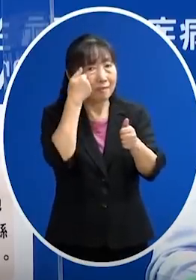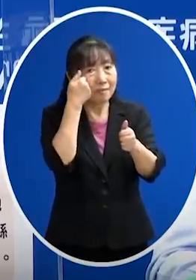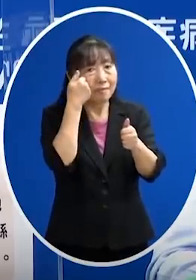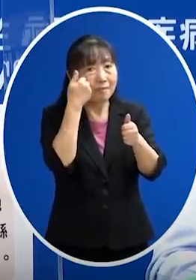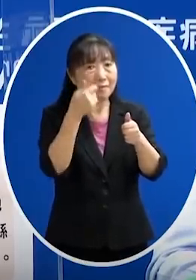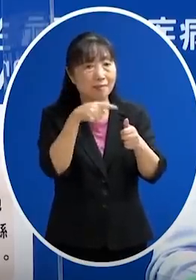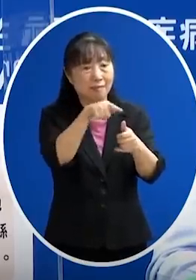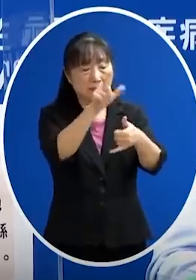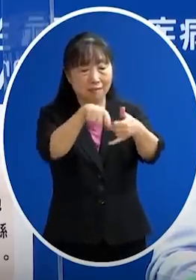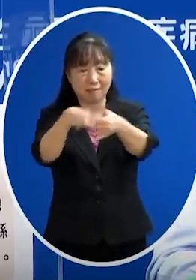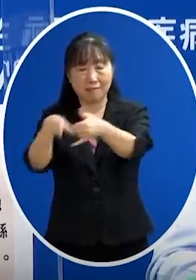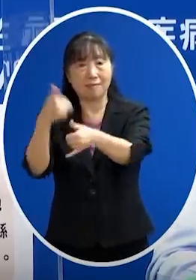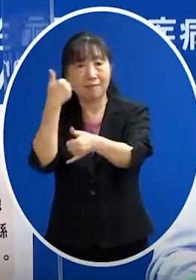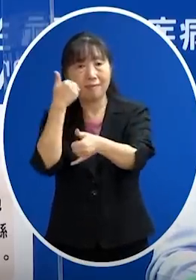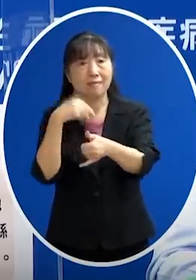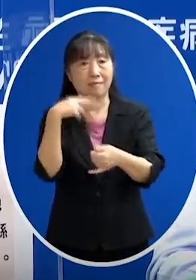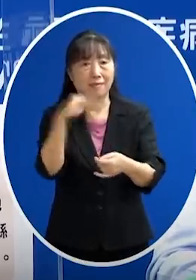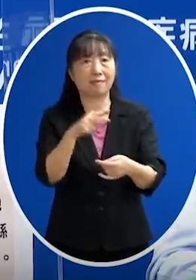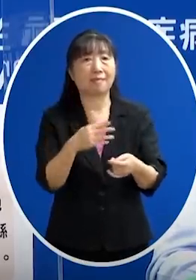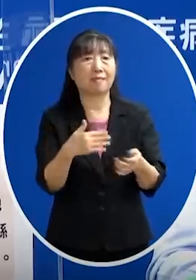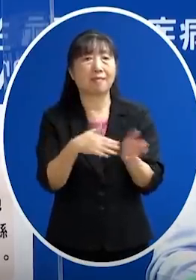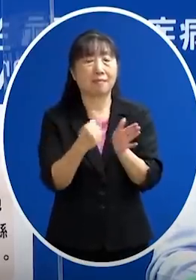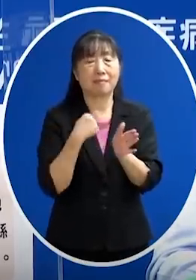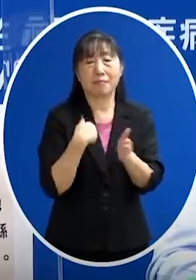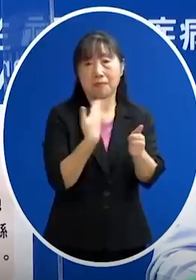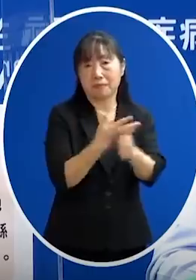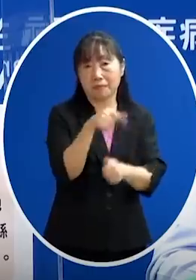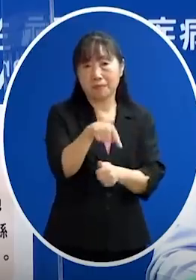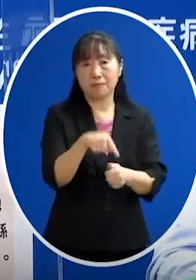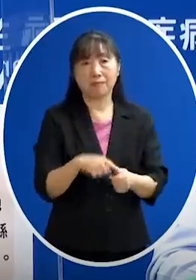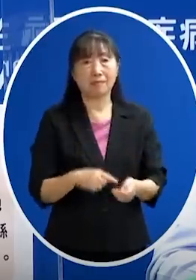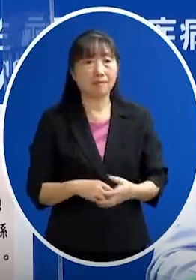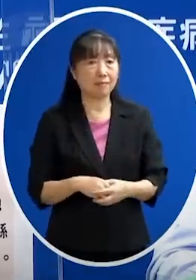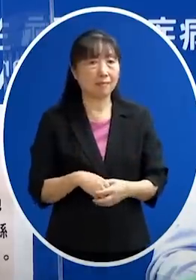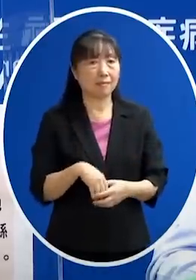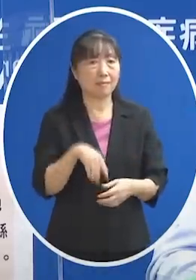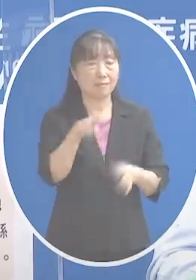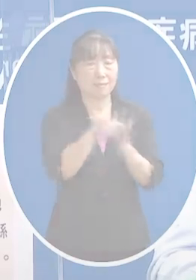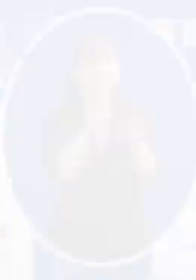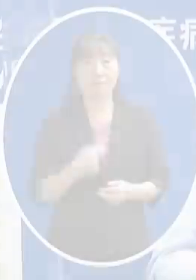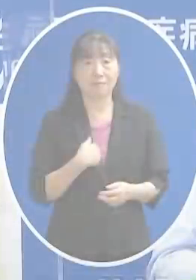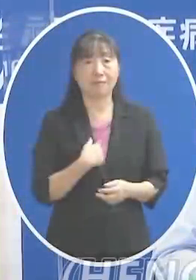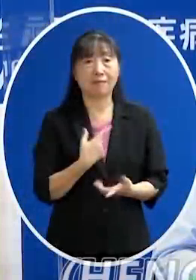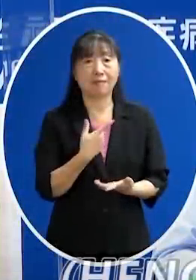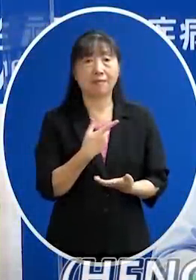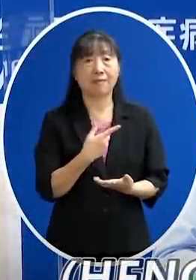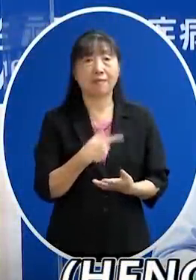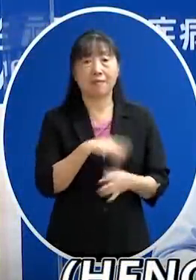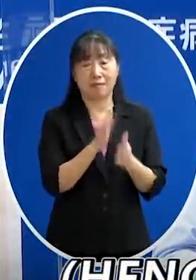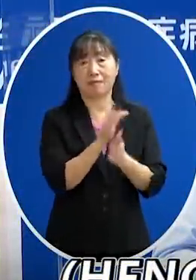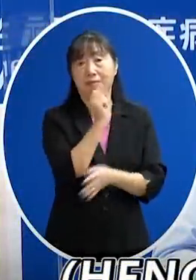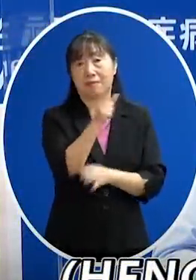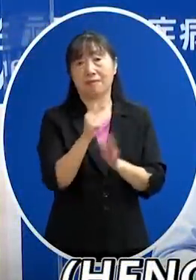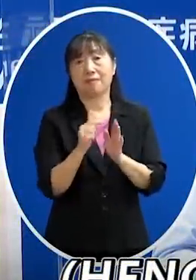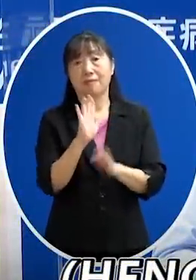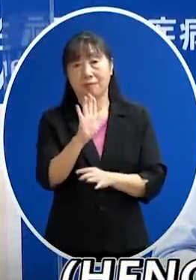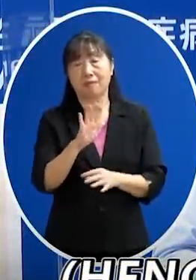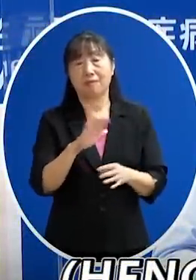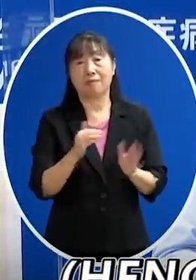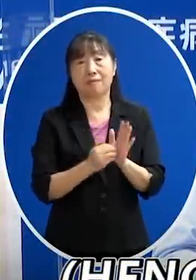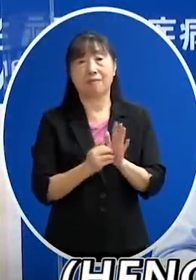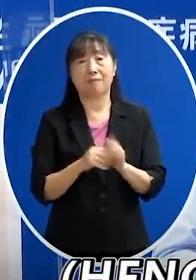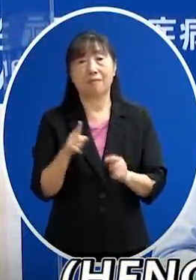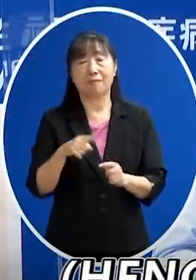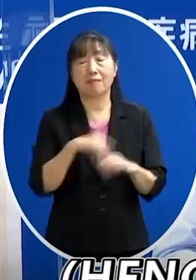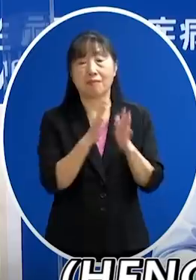那尽量可以弄得比较宽一点，那然后他的疫苗才不会浪费。其实我们已经采购了，这高流